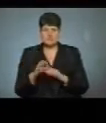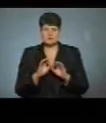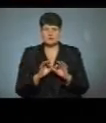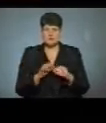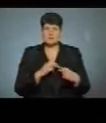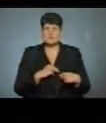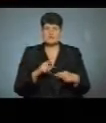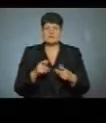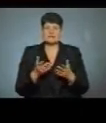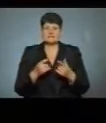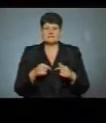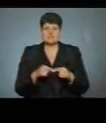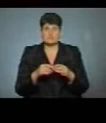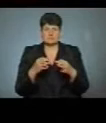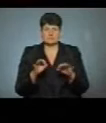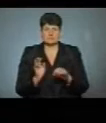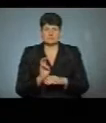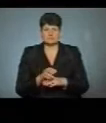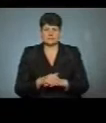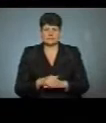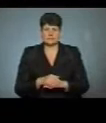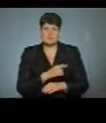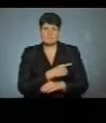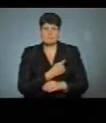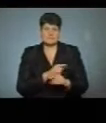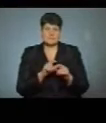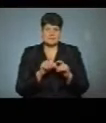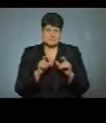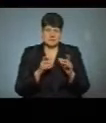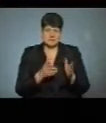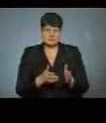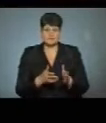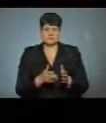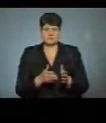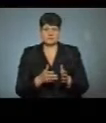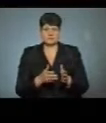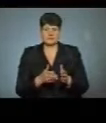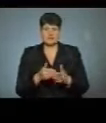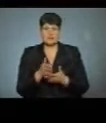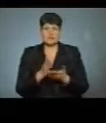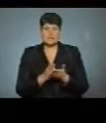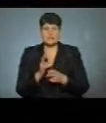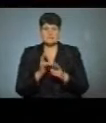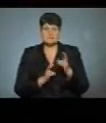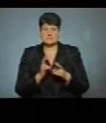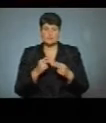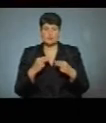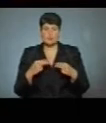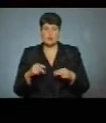працівників яких сфер пускає в тролейбус. Медицина, що там ще, хлібзавод, що